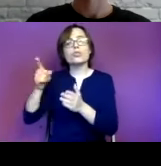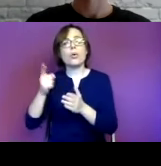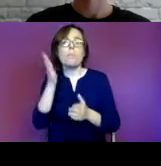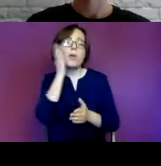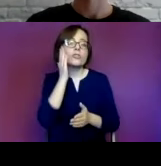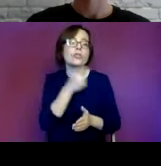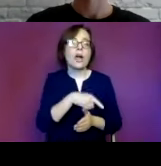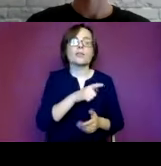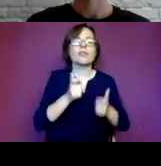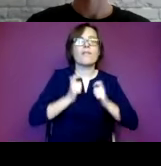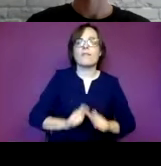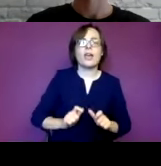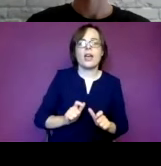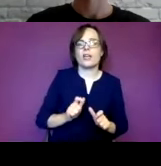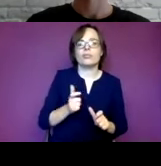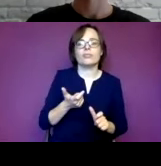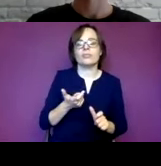właśnie umiastowić wieś,